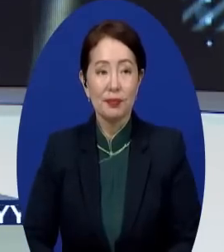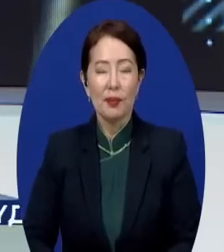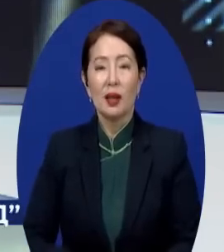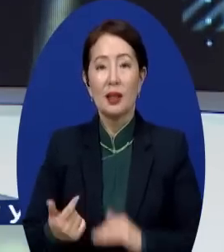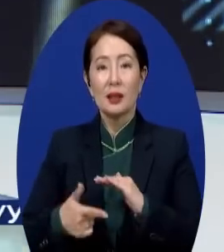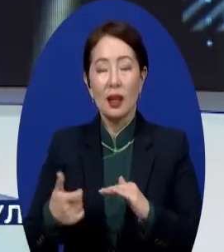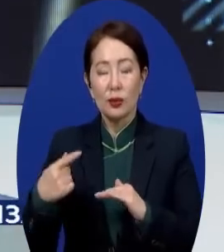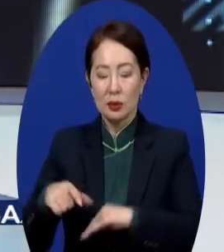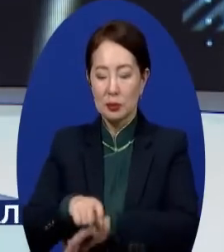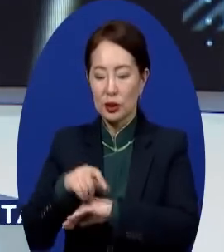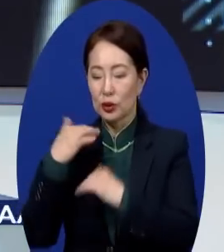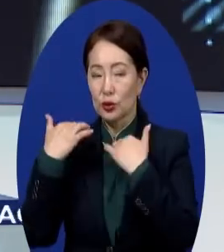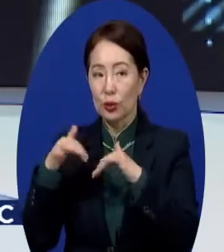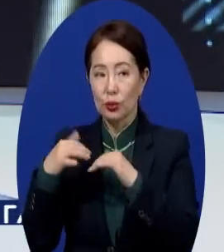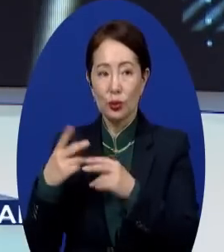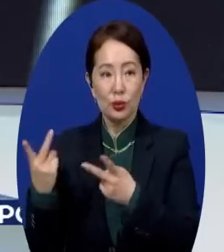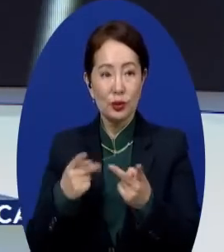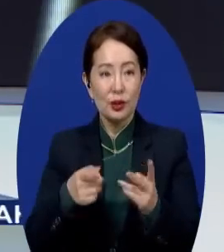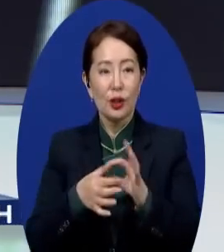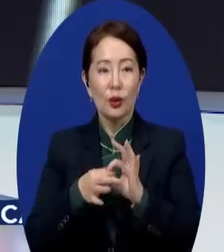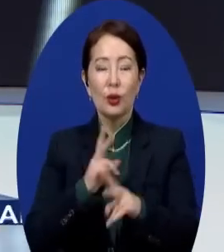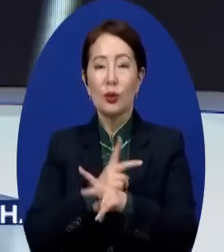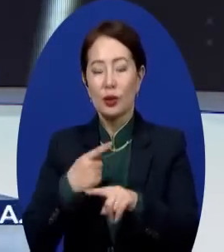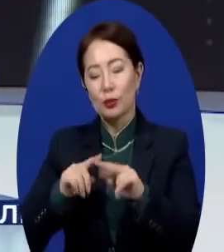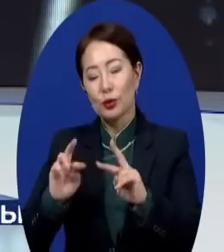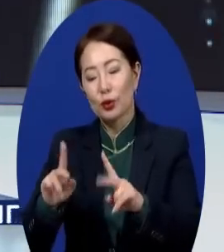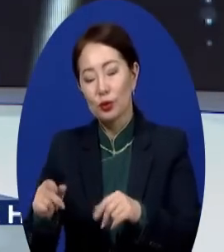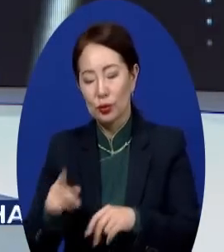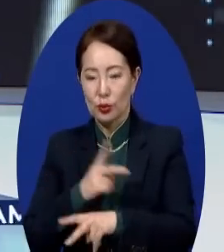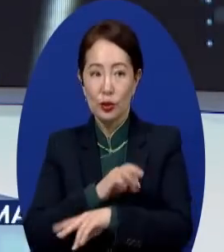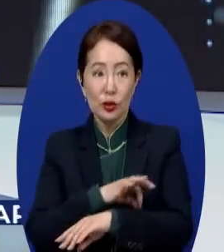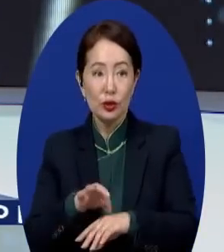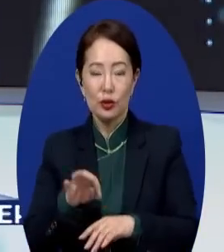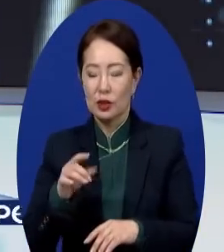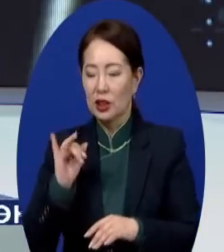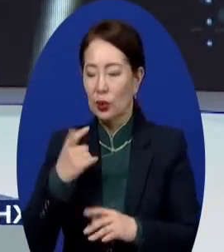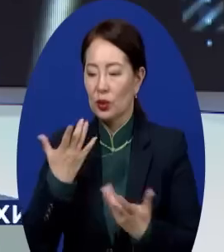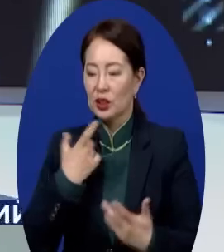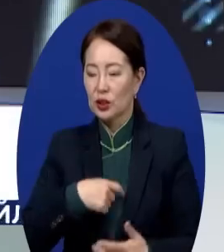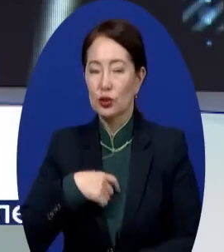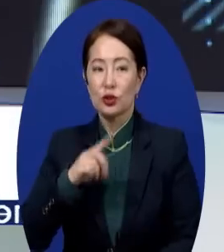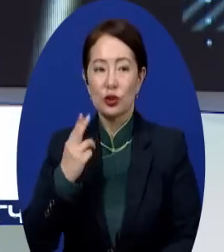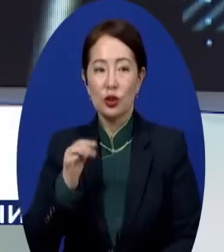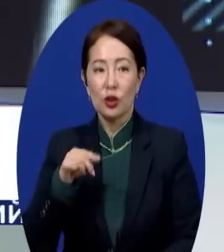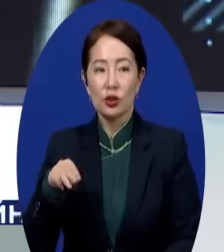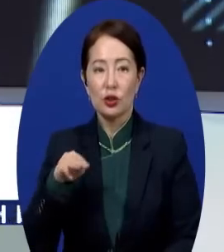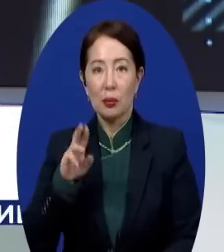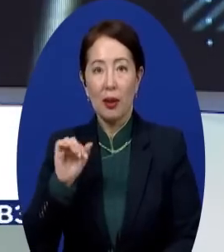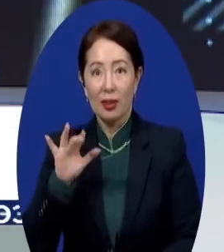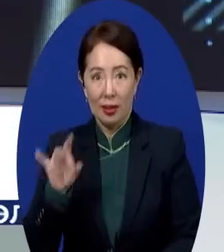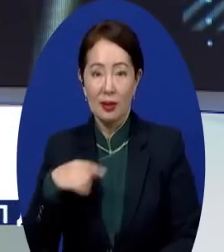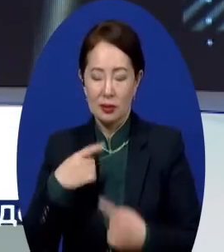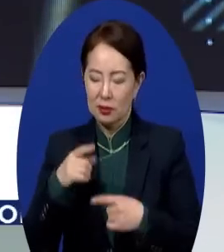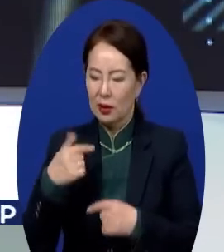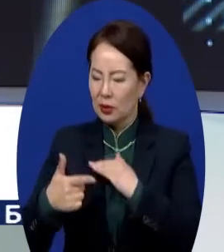Татварын мэрэгчсэн зөвлөх үйлчлэгээний тухай хуульд нэмэлт өөрчлөлт оруулах тухай хуулийн төслийг Улсын хурлын гишүүн цогтватаар өнөөдөр өргөн мэдүүллээ. Улсын хурлаас татварын